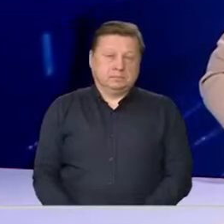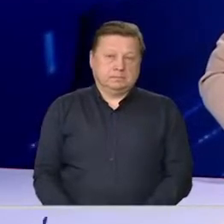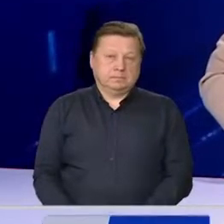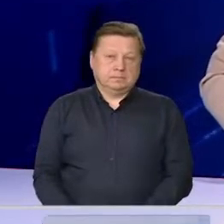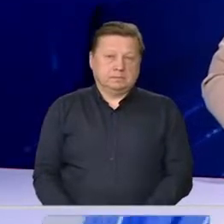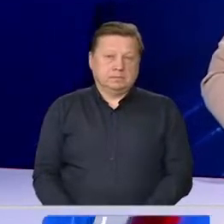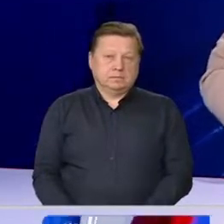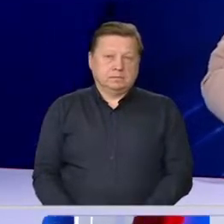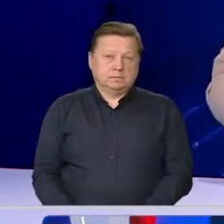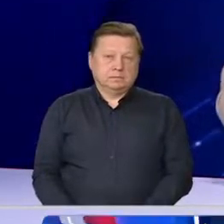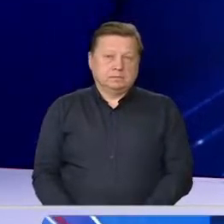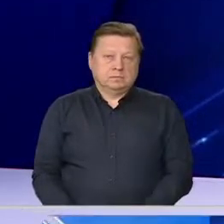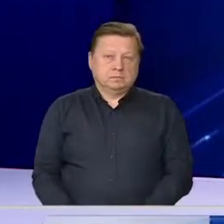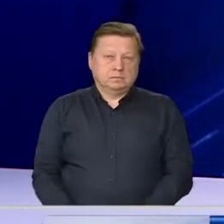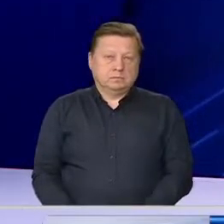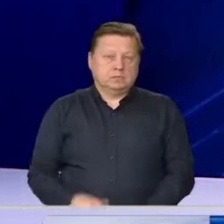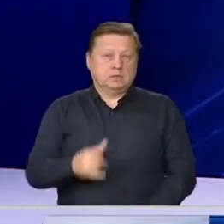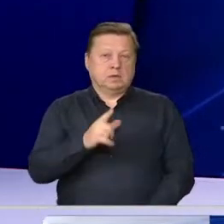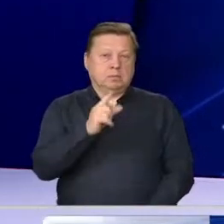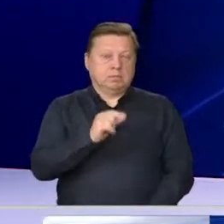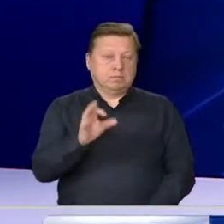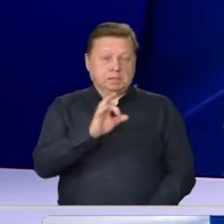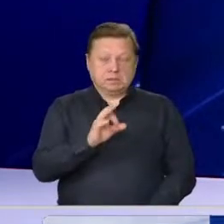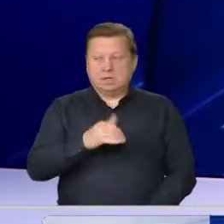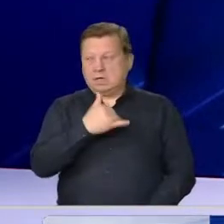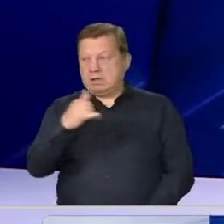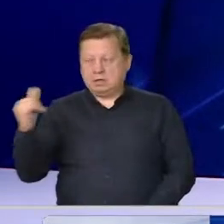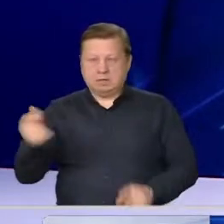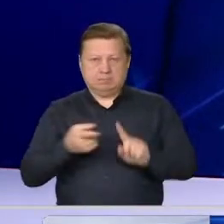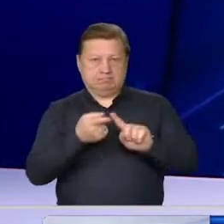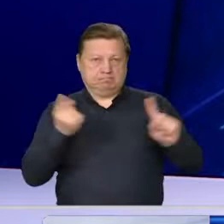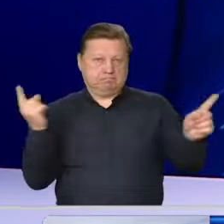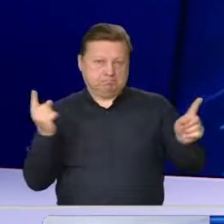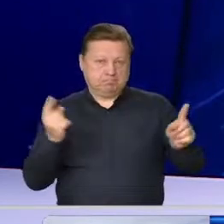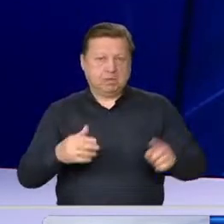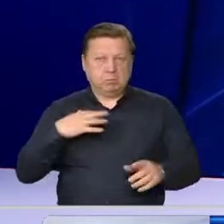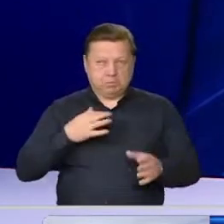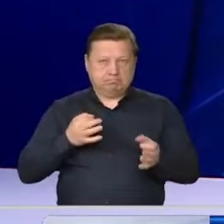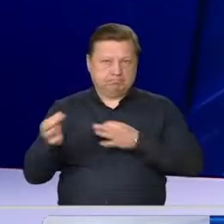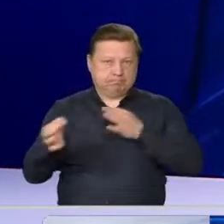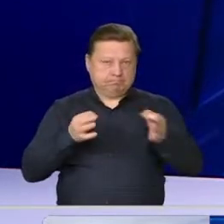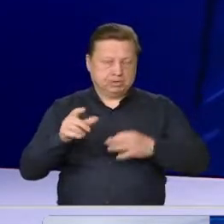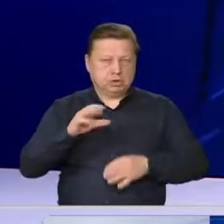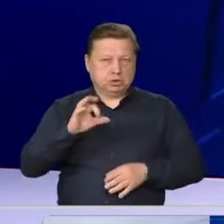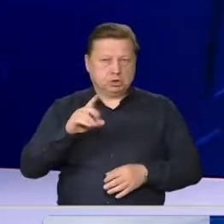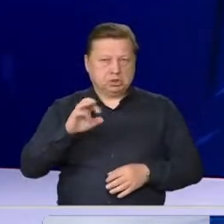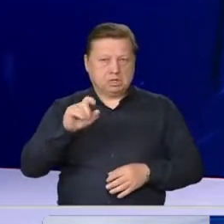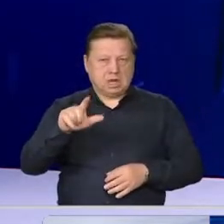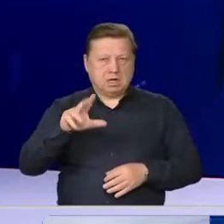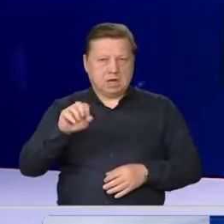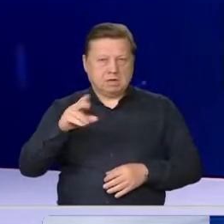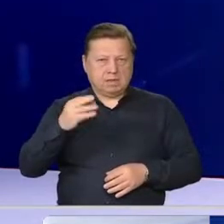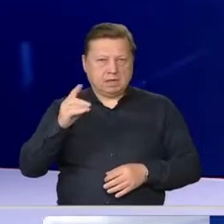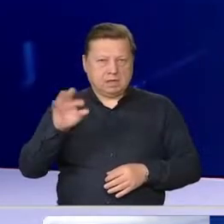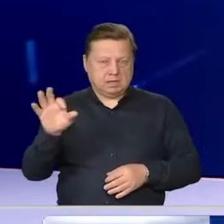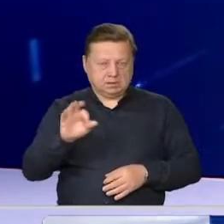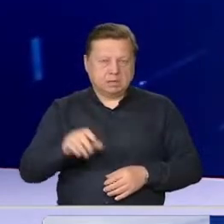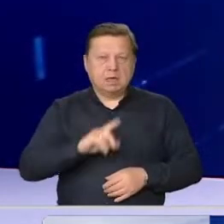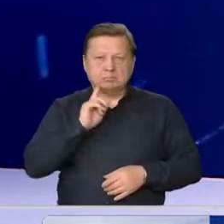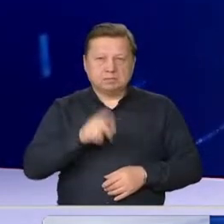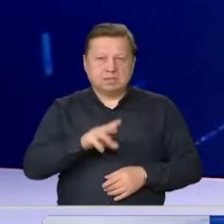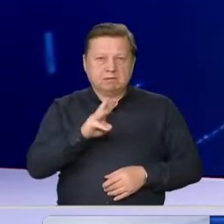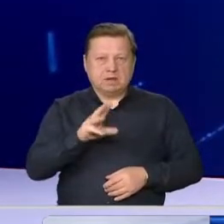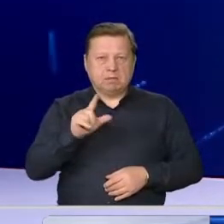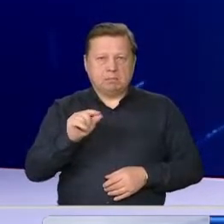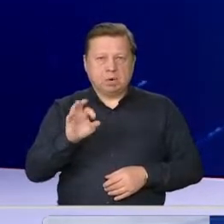Prawo i Sprawiedliwość zwiększa przewagę nad konkurentami. Tak wynika z najnowszego sondażu przeprowadzonego przez pracownię Social Changes na zlecenie portalu w